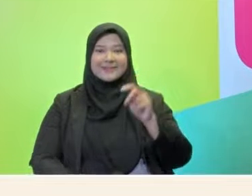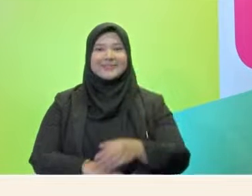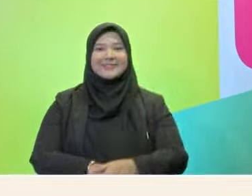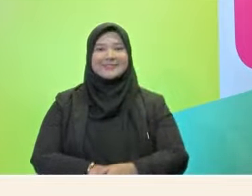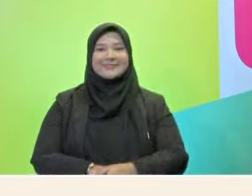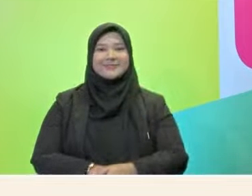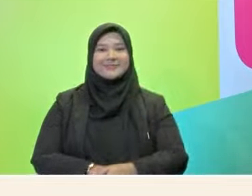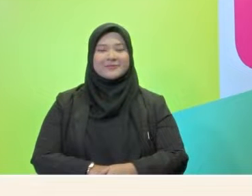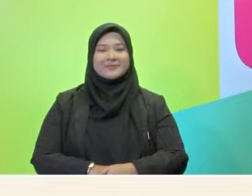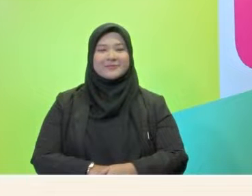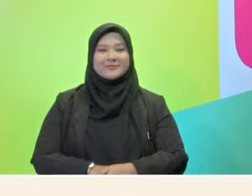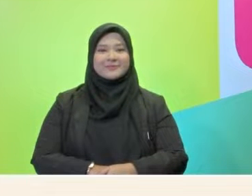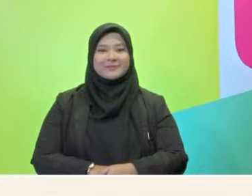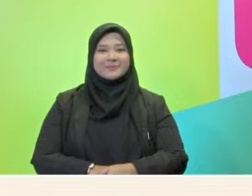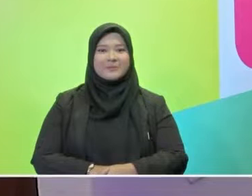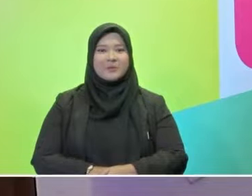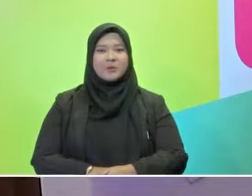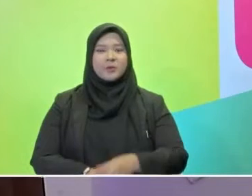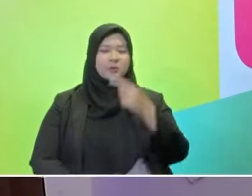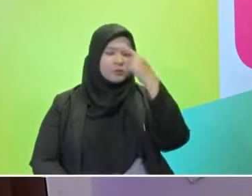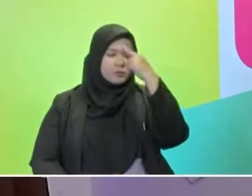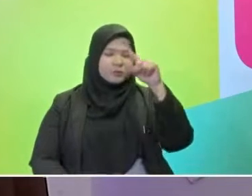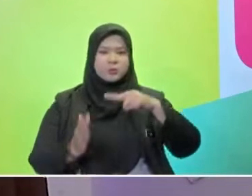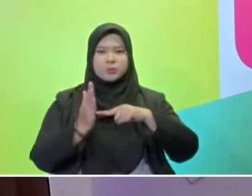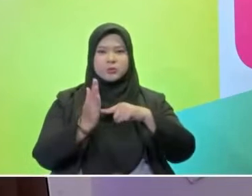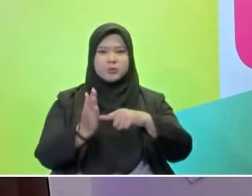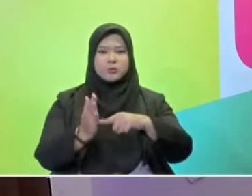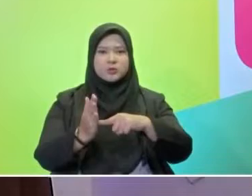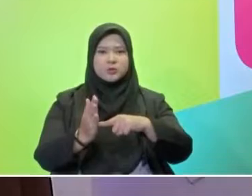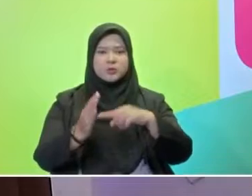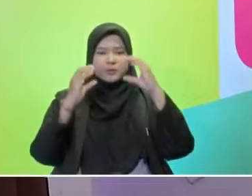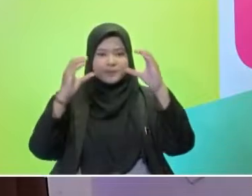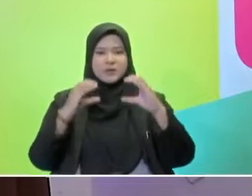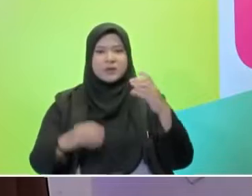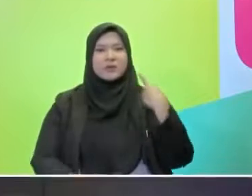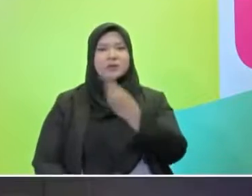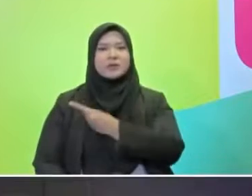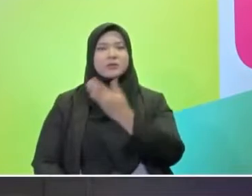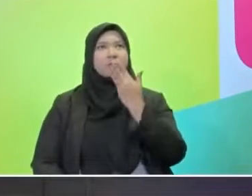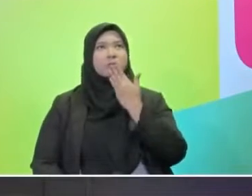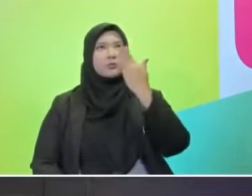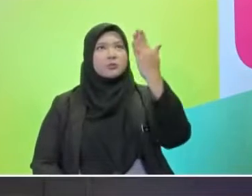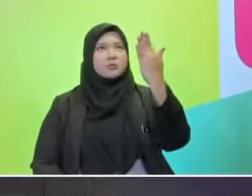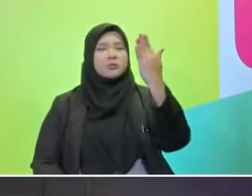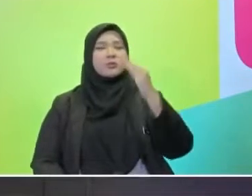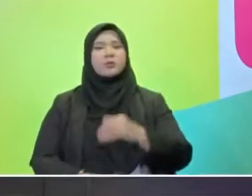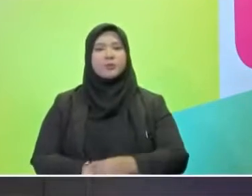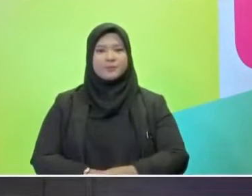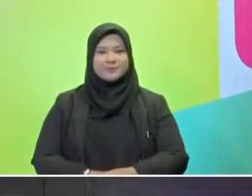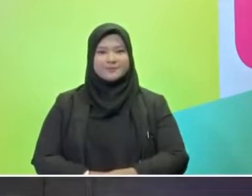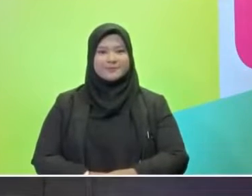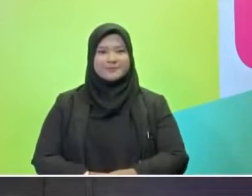golongan petani bagi mensyukuri hasil tuaian mereka. Wah, cikgu, banyaknya perayaan